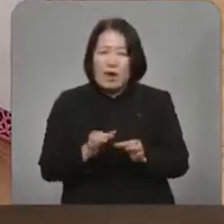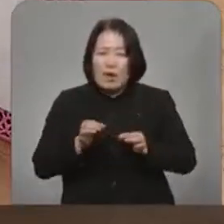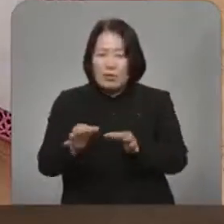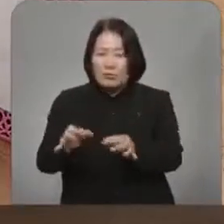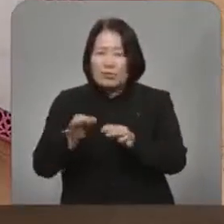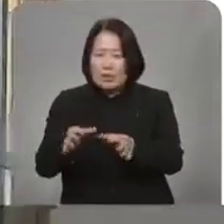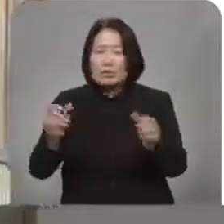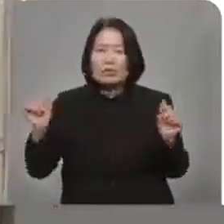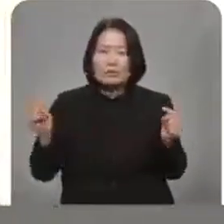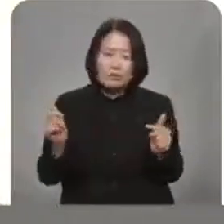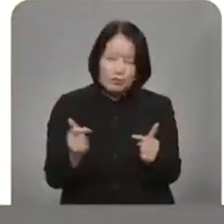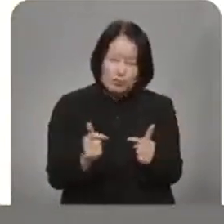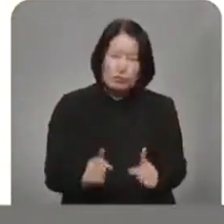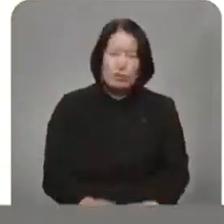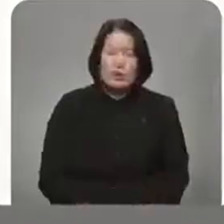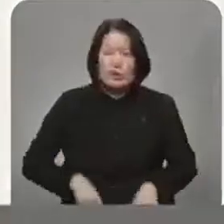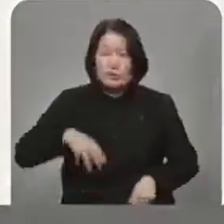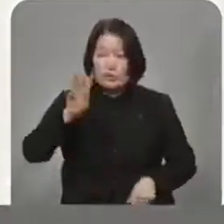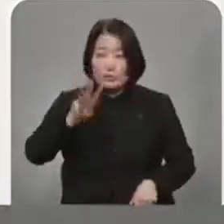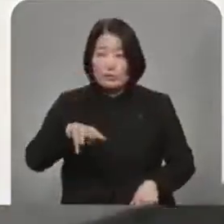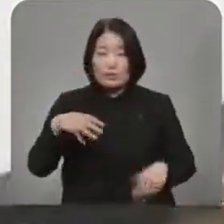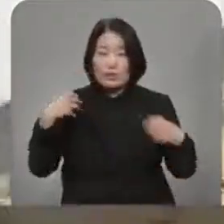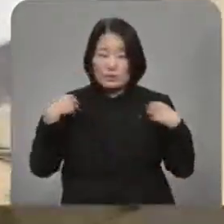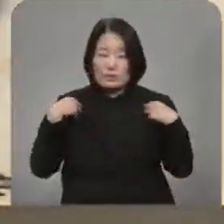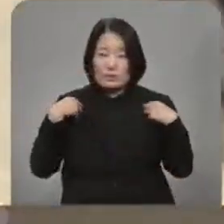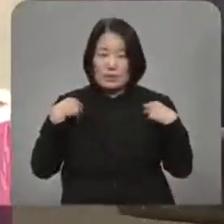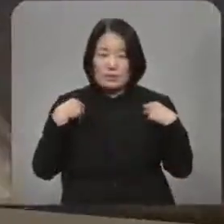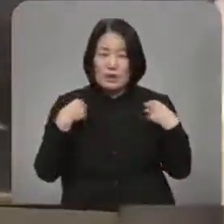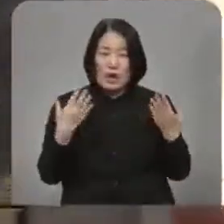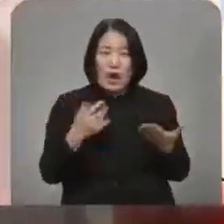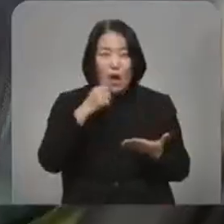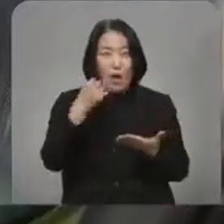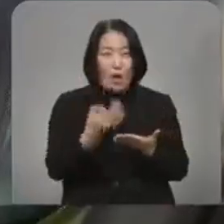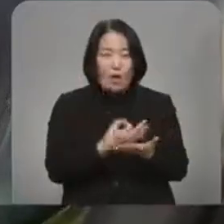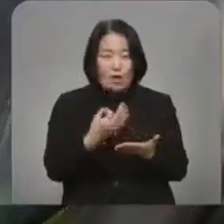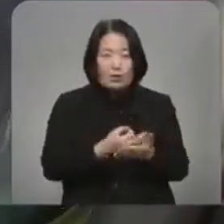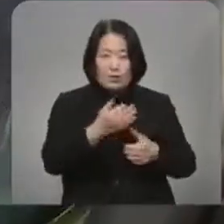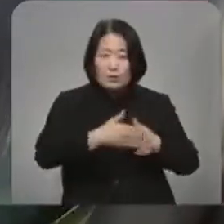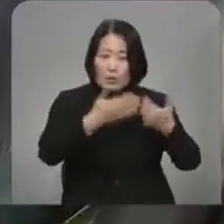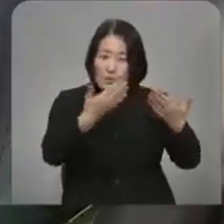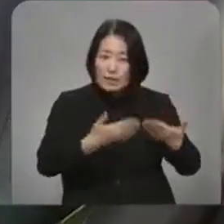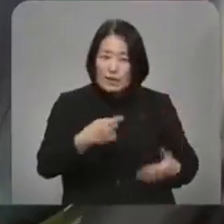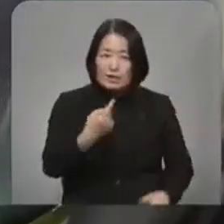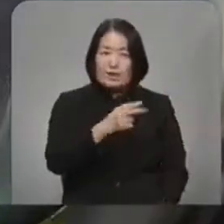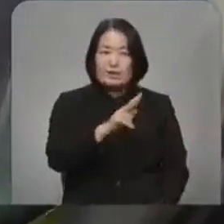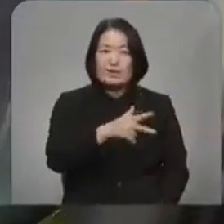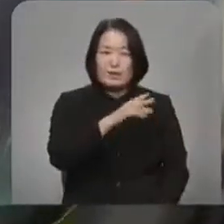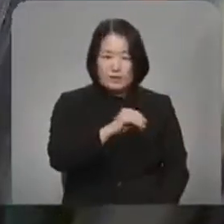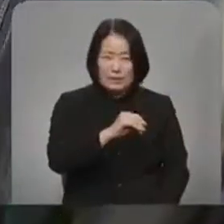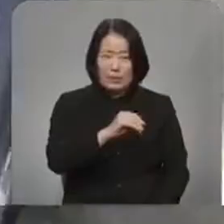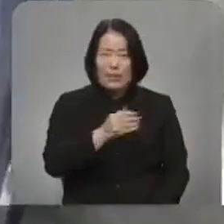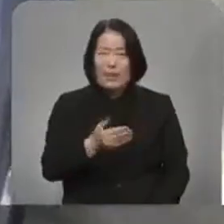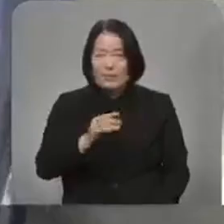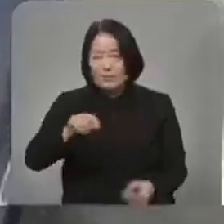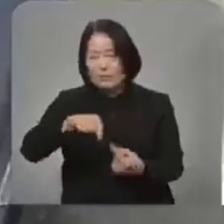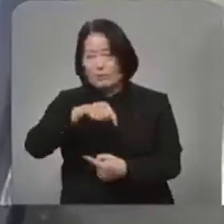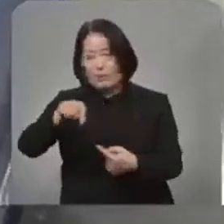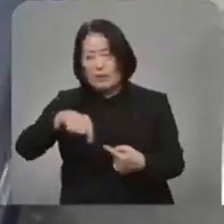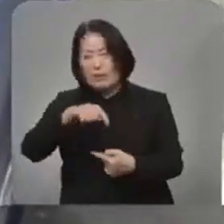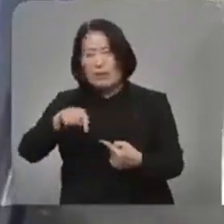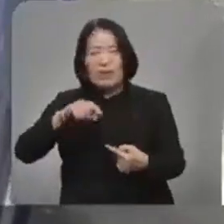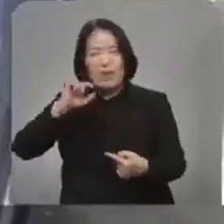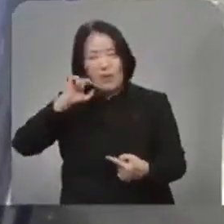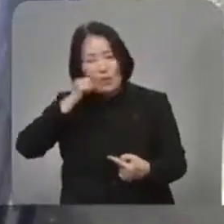줄었습니다. 춘천시에서 인건비를 제외한 사업비 1,700만 원을 지원받고 있지만 센터를 운영하기에는 부족한